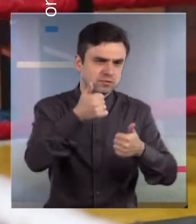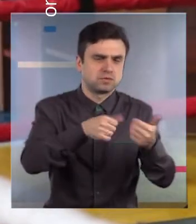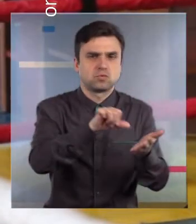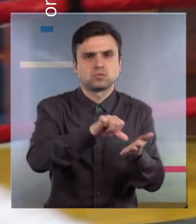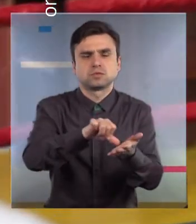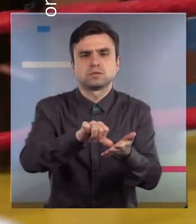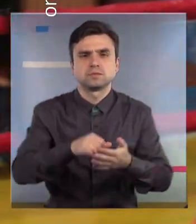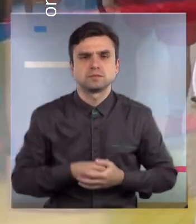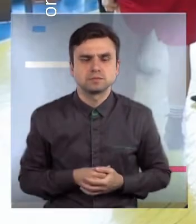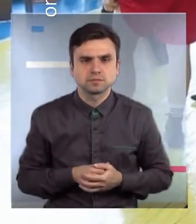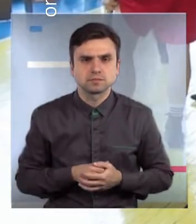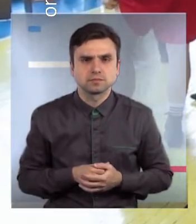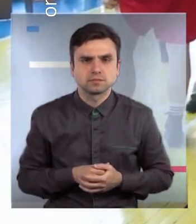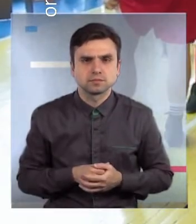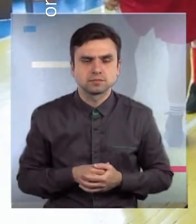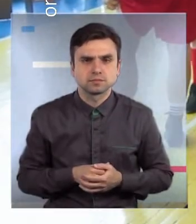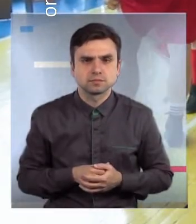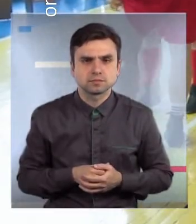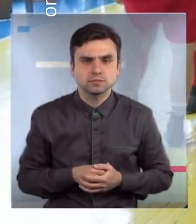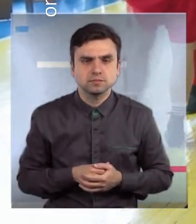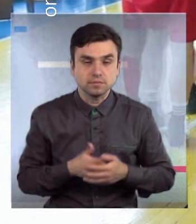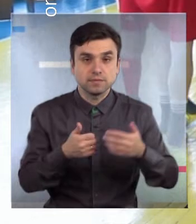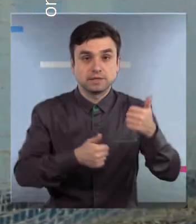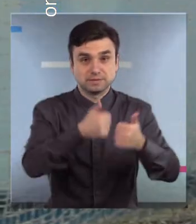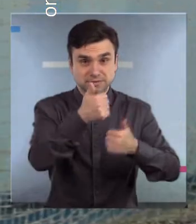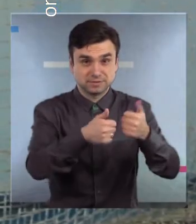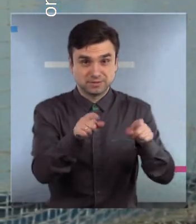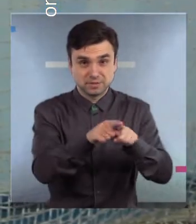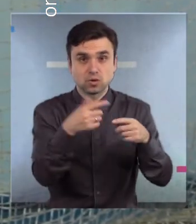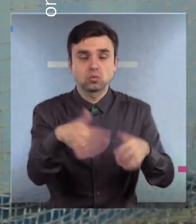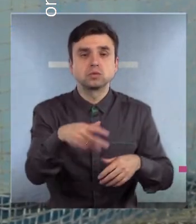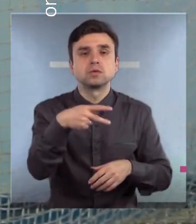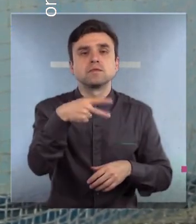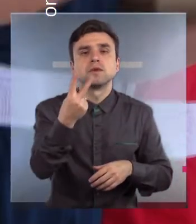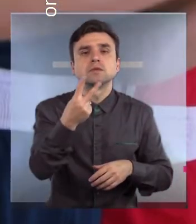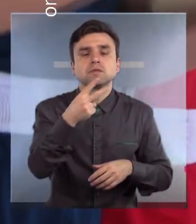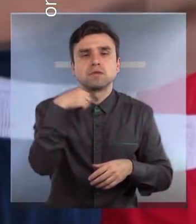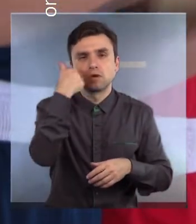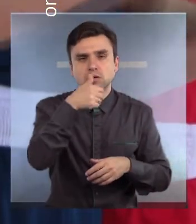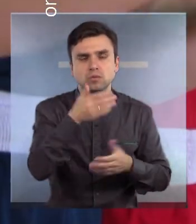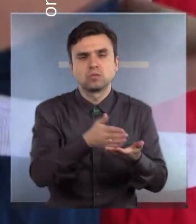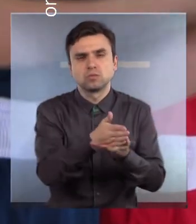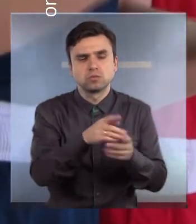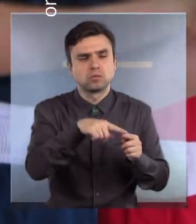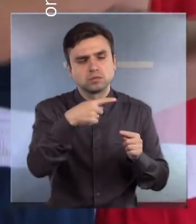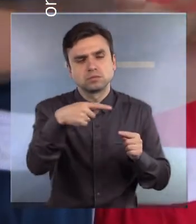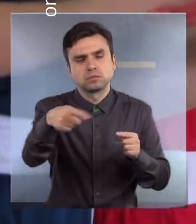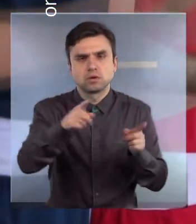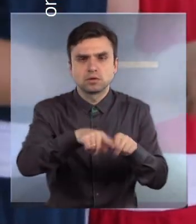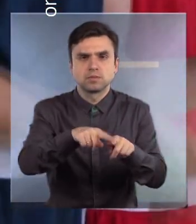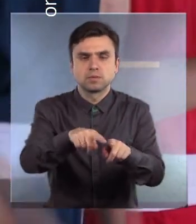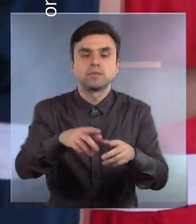вже 22 роки поспіль. На цей раз він зібрав кращих боксерів міста з усіх вагових категорій. Усього участь у змаганнях